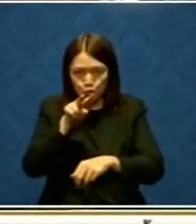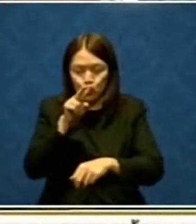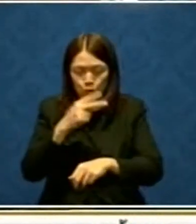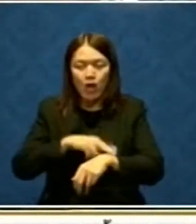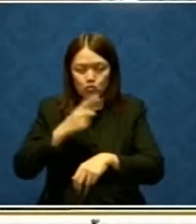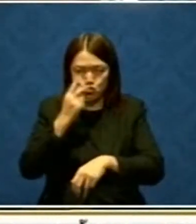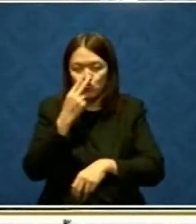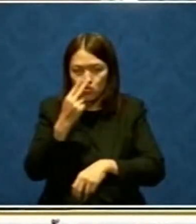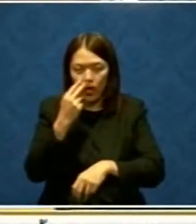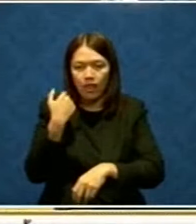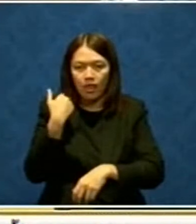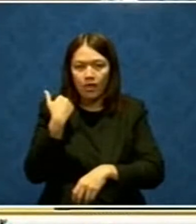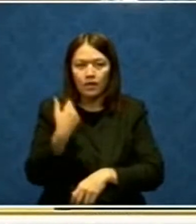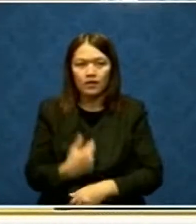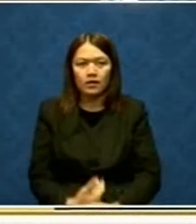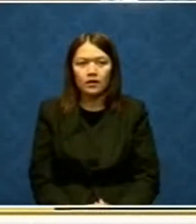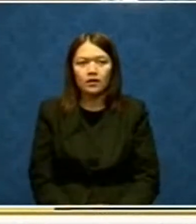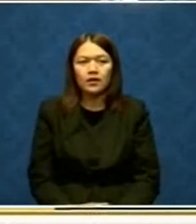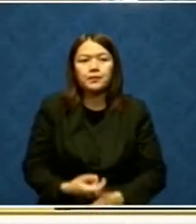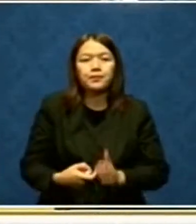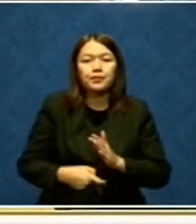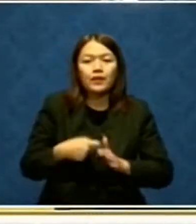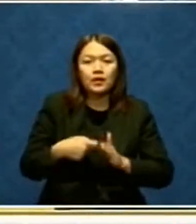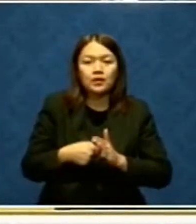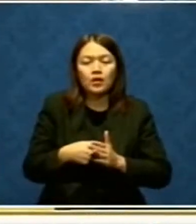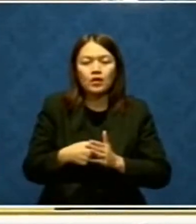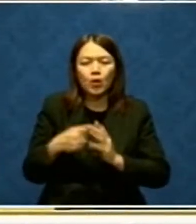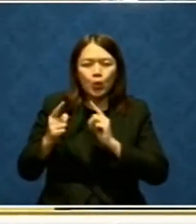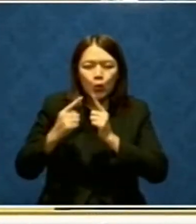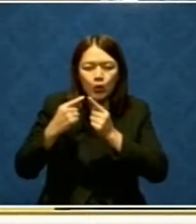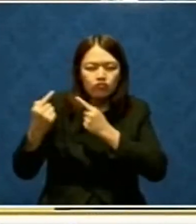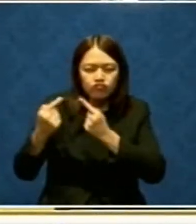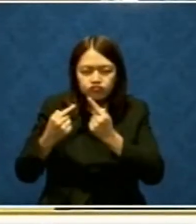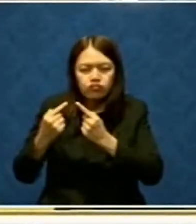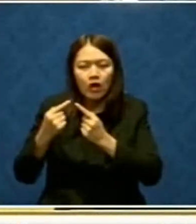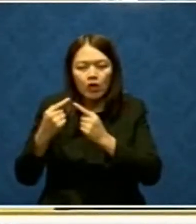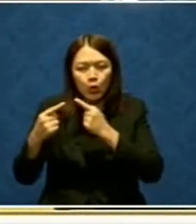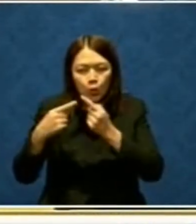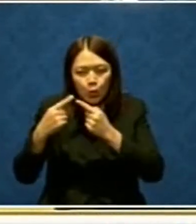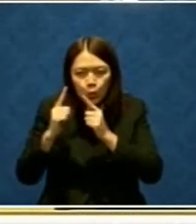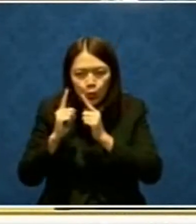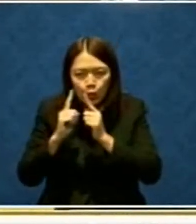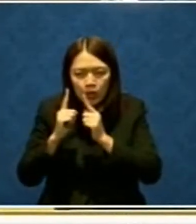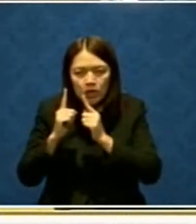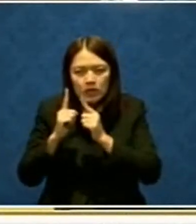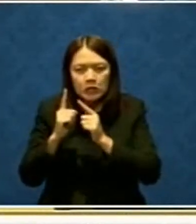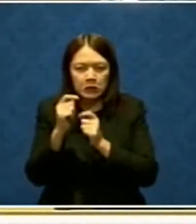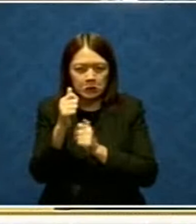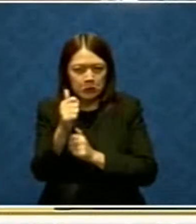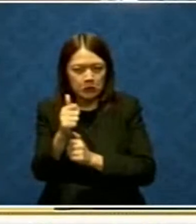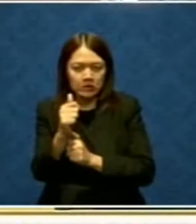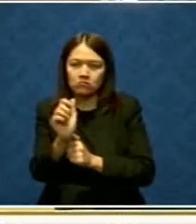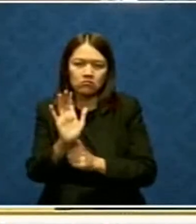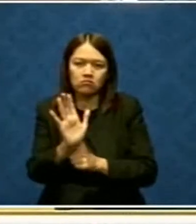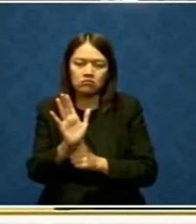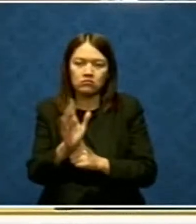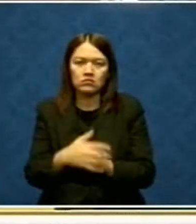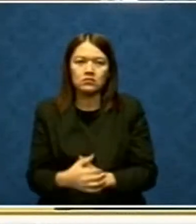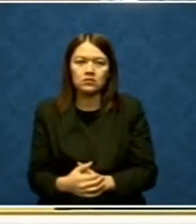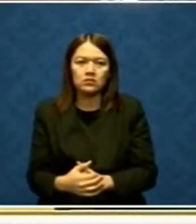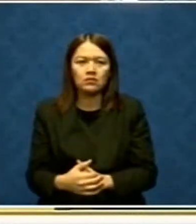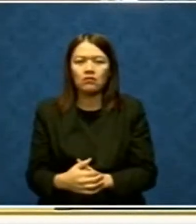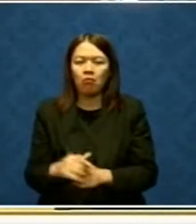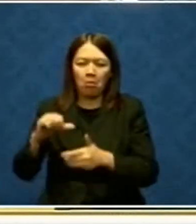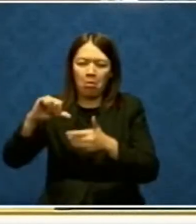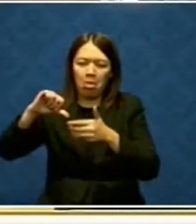ประธานคืออีกเหตุผลนึงครับท่านประธานดีลนี้ไม่ใช่ดีลที่ดีที่สุดครับดีลเรือดำน้ำนี้ไม่ใช่ดีลที่ดีที่สุดแล้วก็อาจจะเป็นดีล